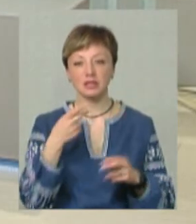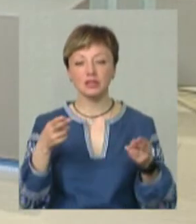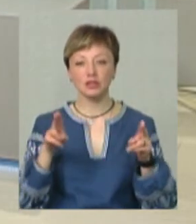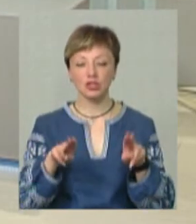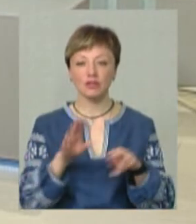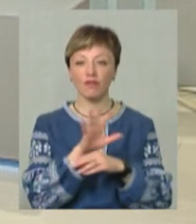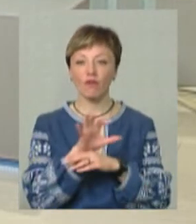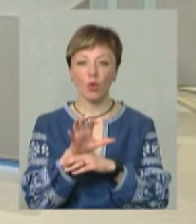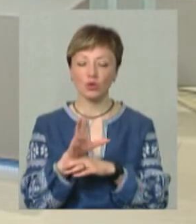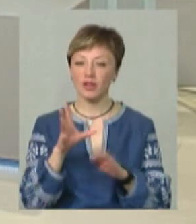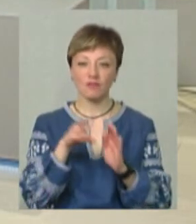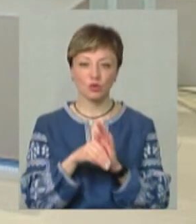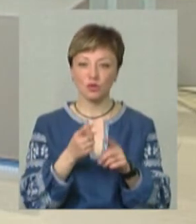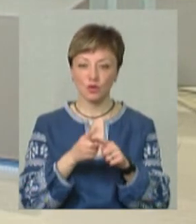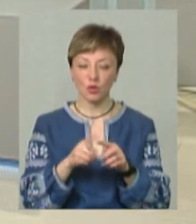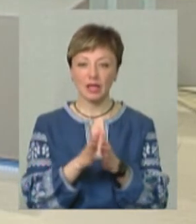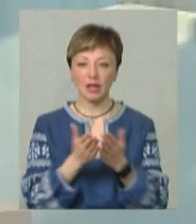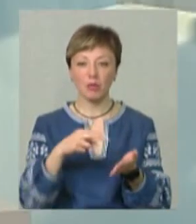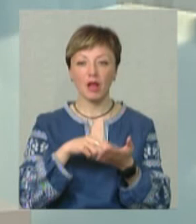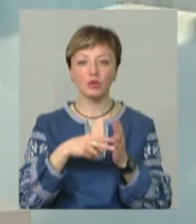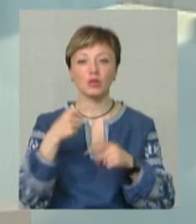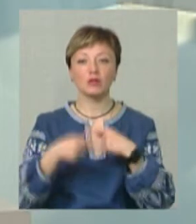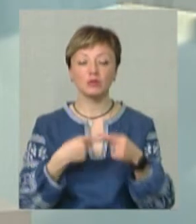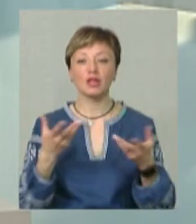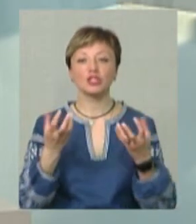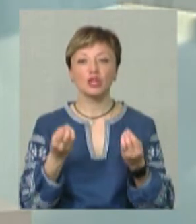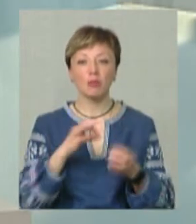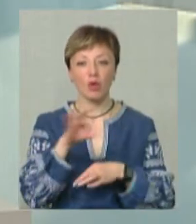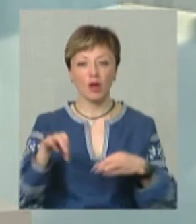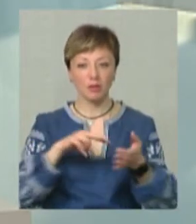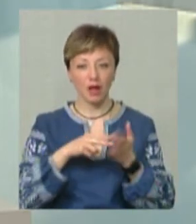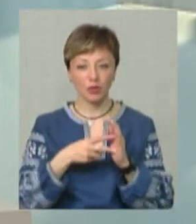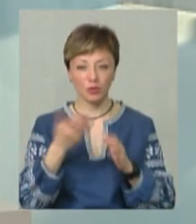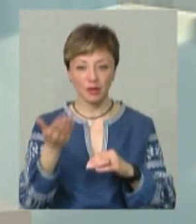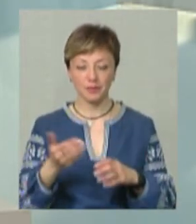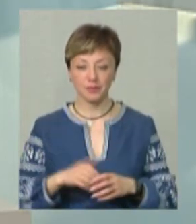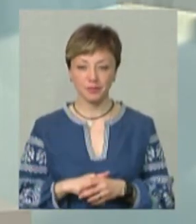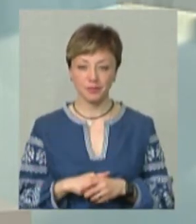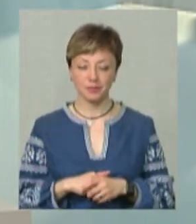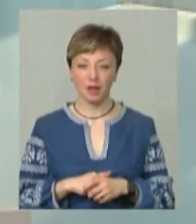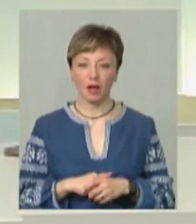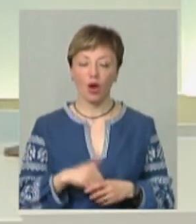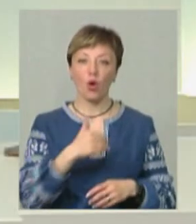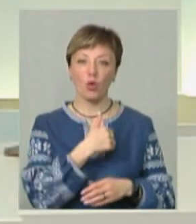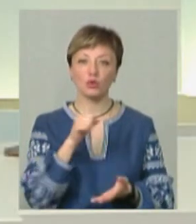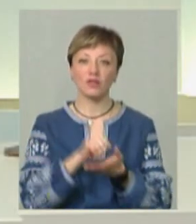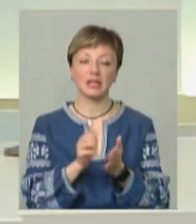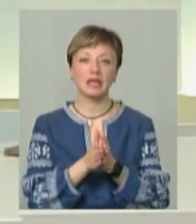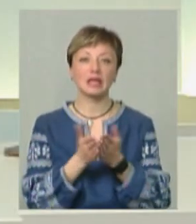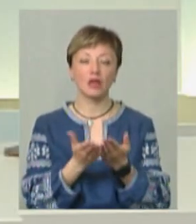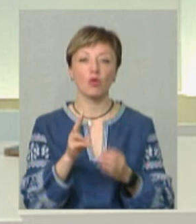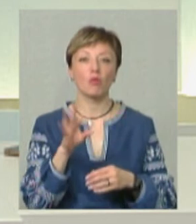залишились світлини, які не увійшли в цю книгу. Плануєте наступну? Які ще проєкти плануються? Хочу видати книгу